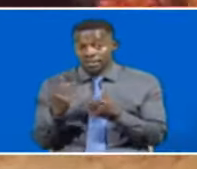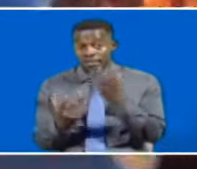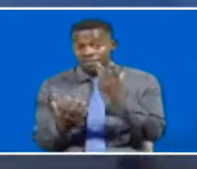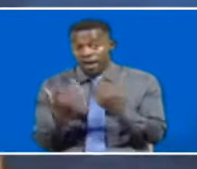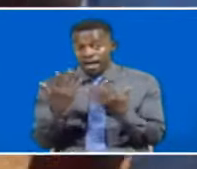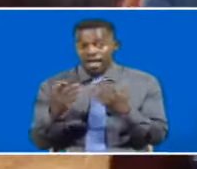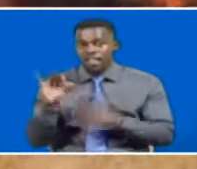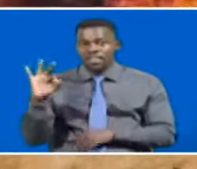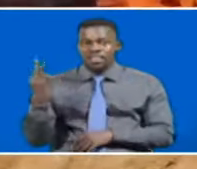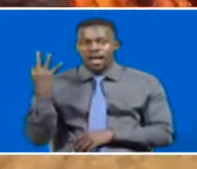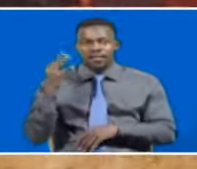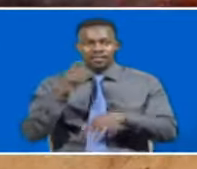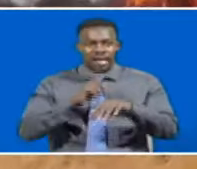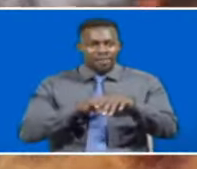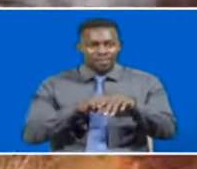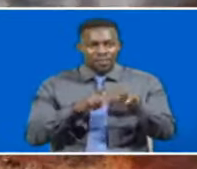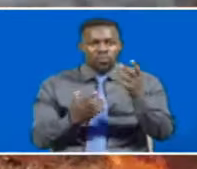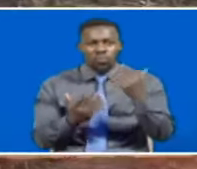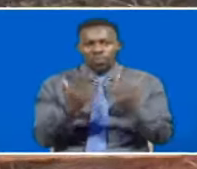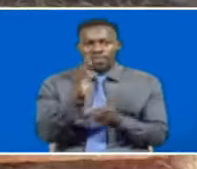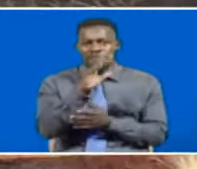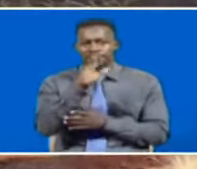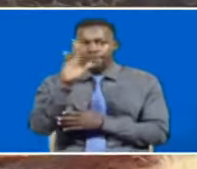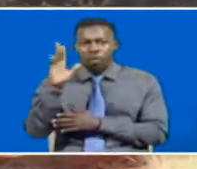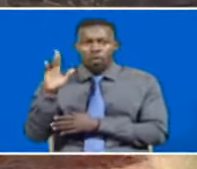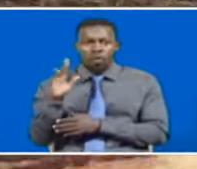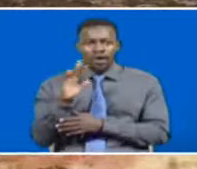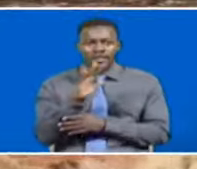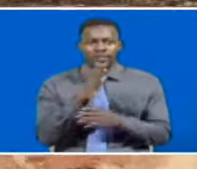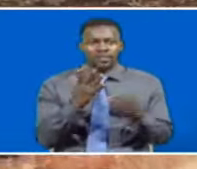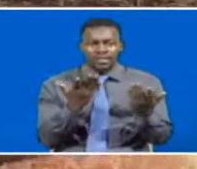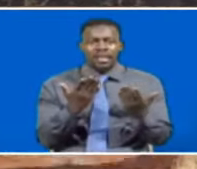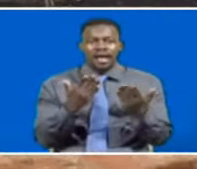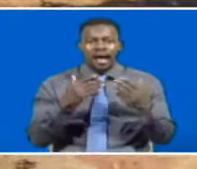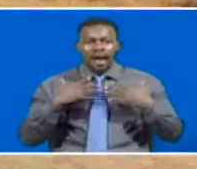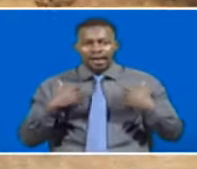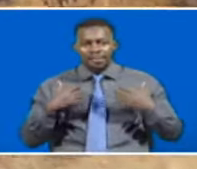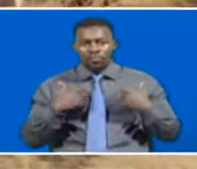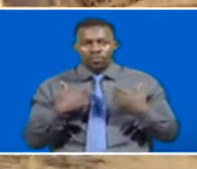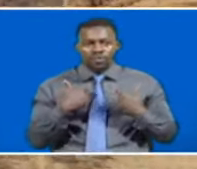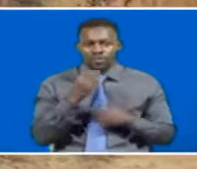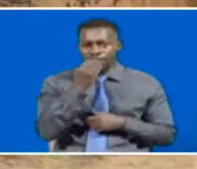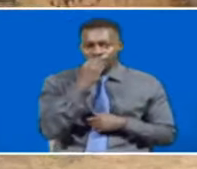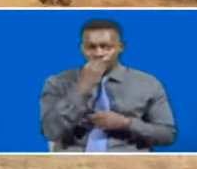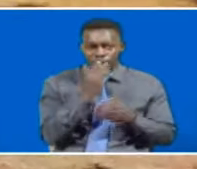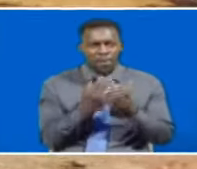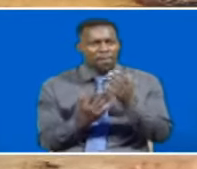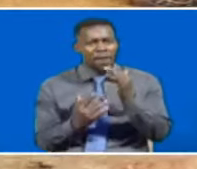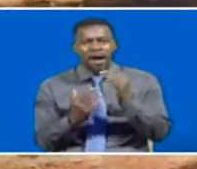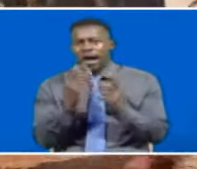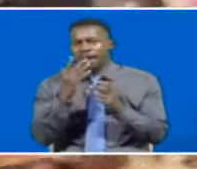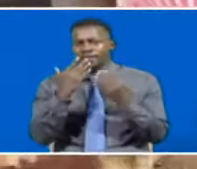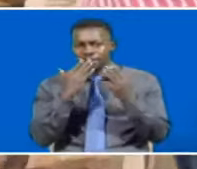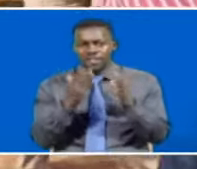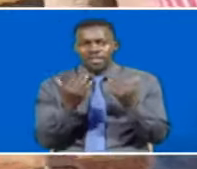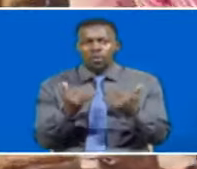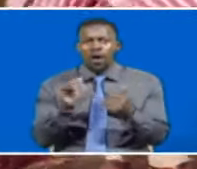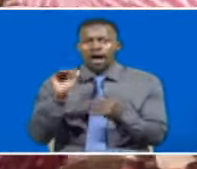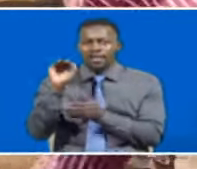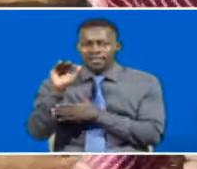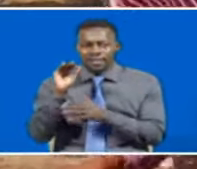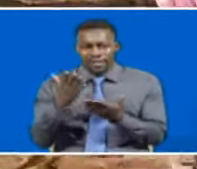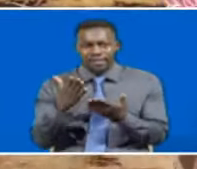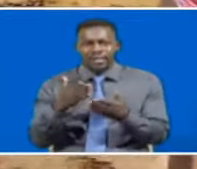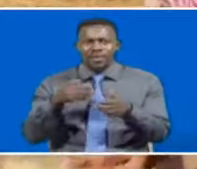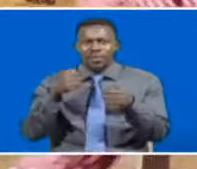wa tatu kuteketeza msitu wa maeneo ya malisho kaunti ya Wajir. Wazee hao sasa wanataka kitengo cha zima moto cha kaunti kuwa